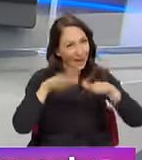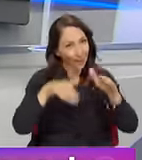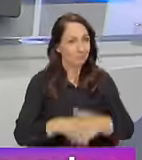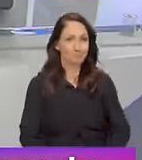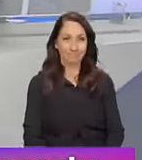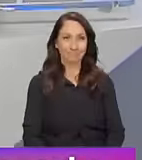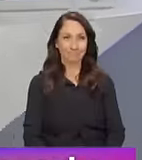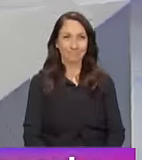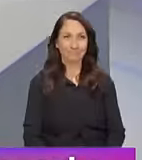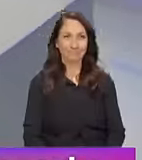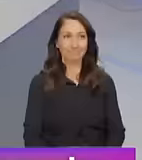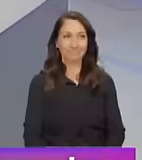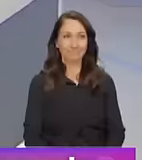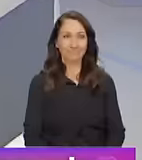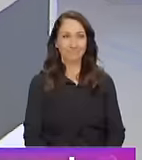mola.